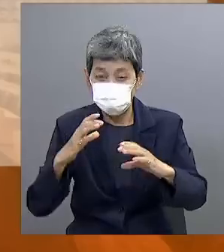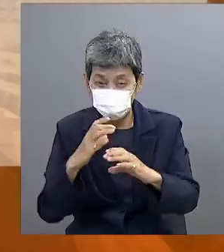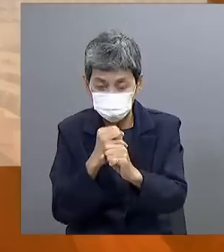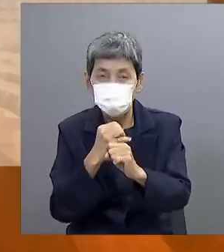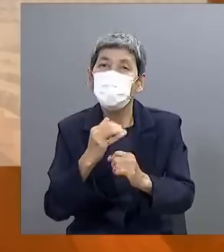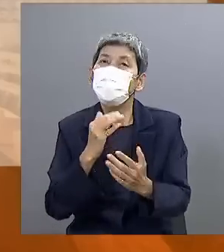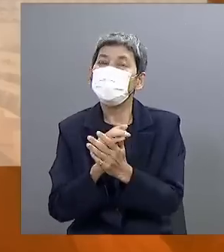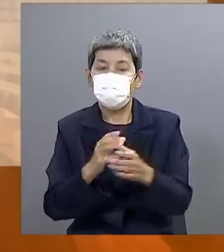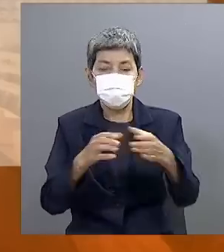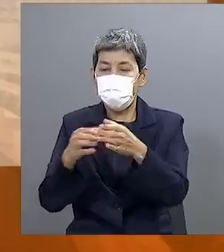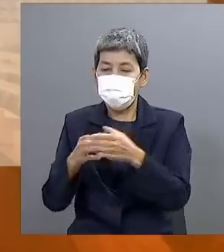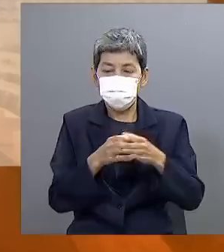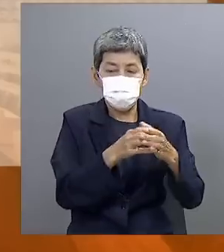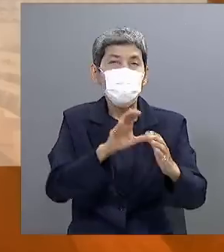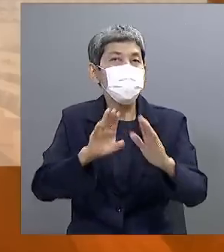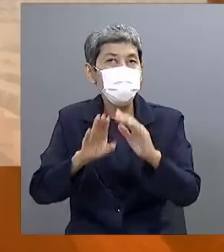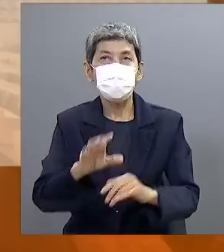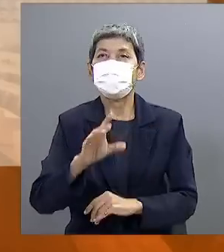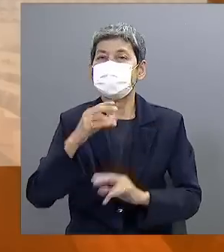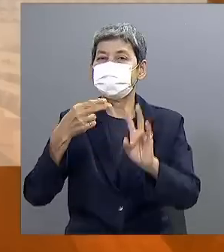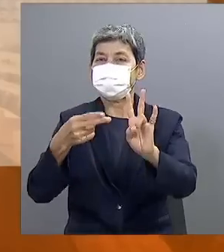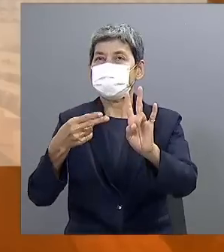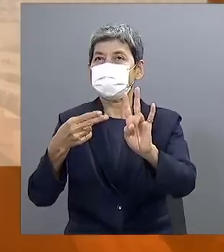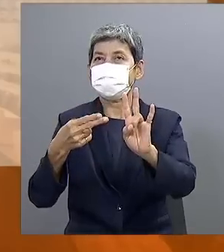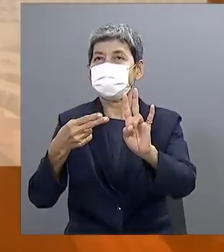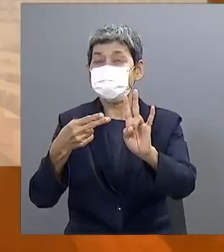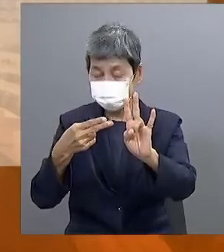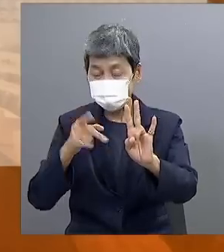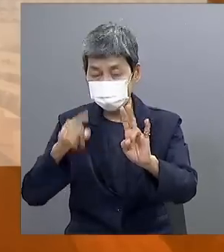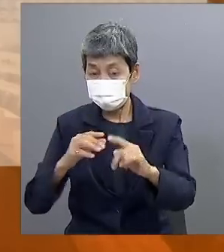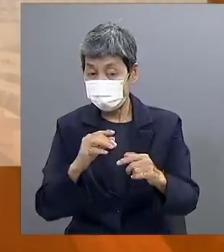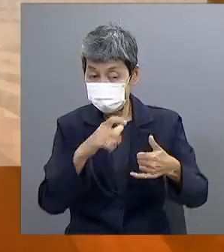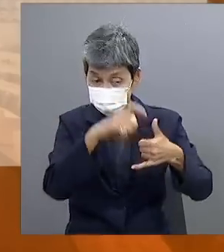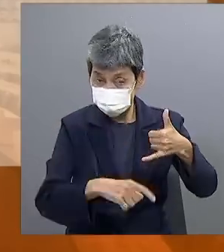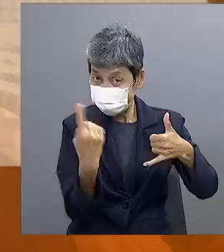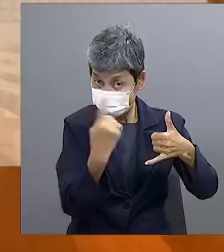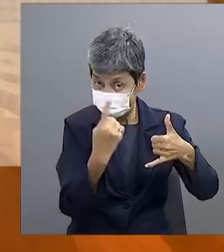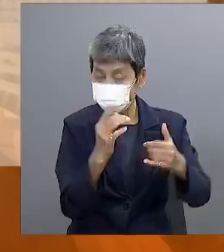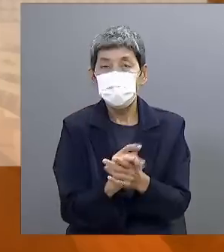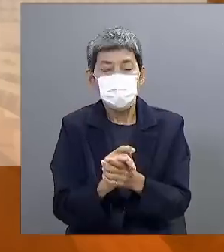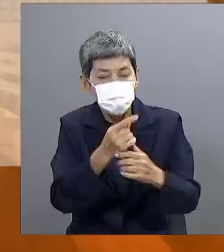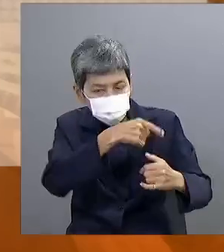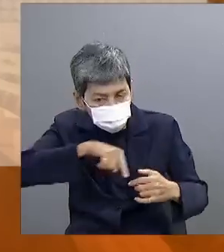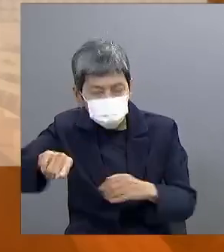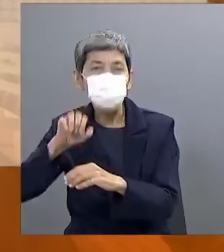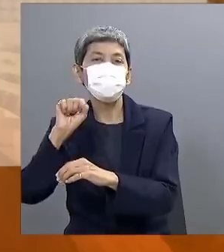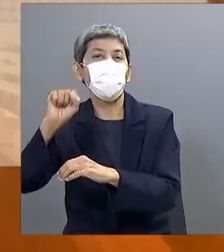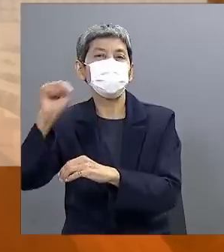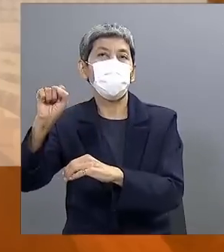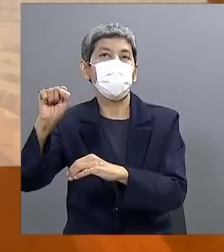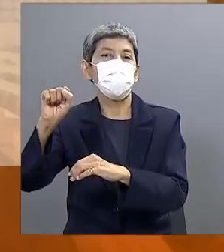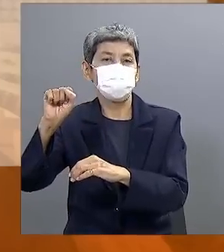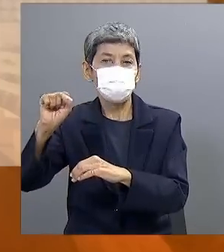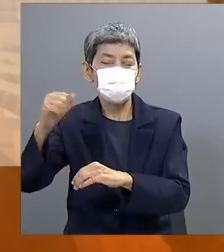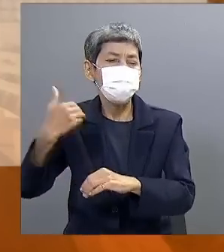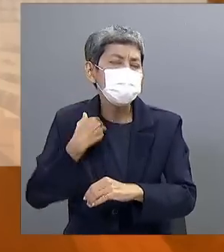พรรคอยู่ที่ 71,000 ต่อ1ส.ส.จากนั้นนำมาคำนวณหาส.ส.พึงมีของแ